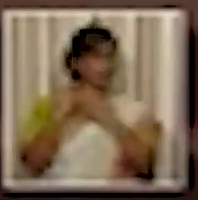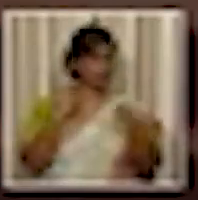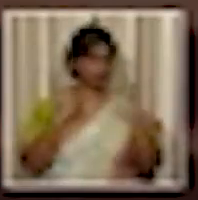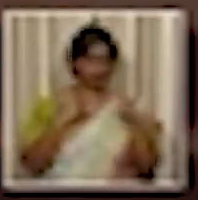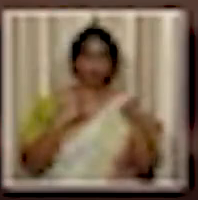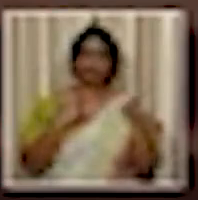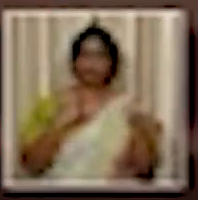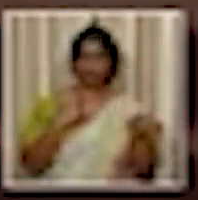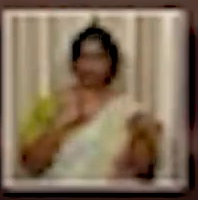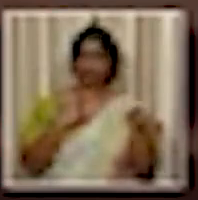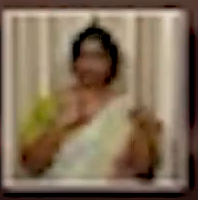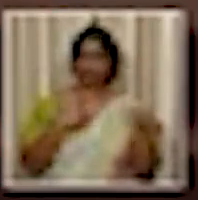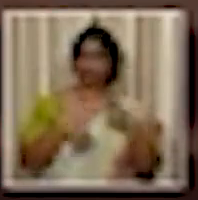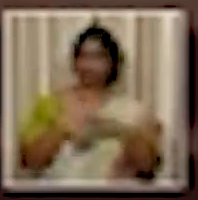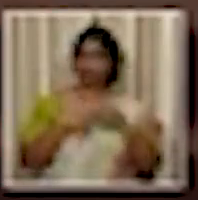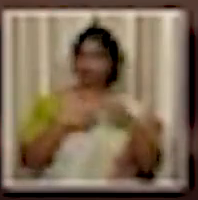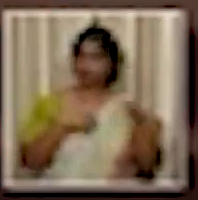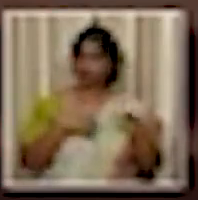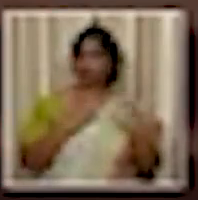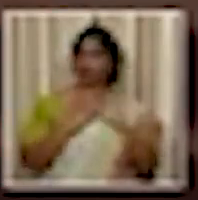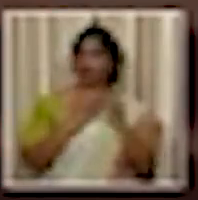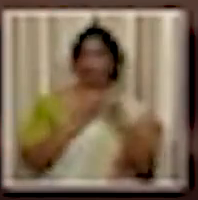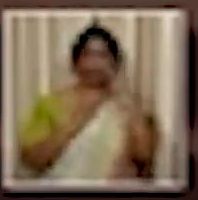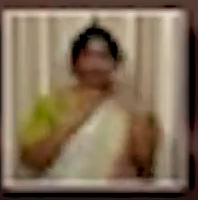තියෙනවා. එතුමාගේ කාල සීමාවේදී පවුල්